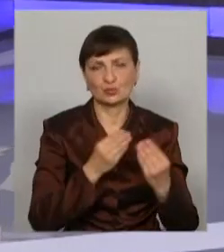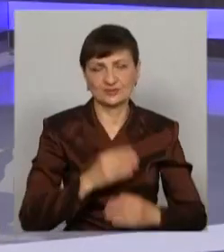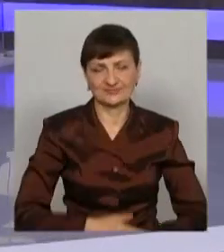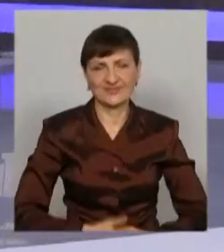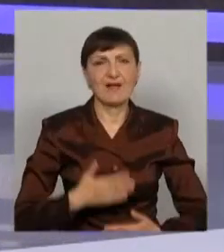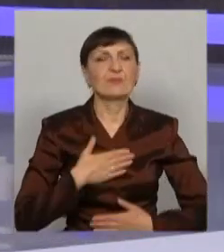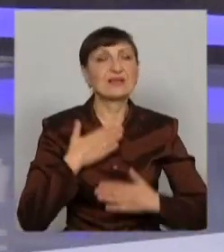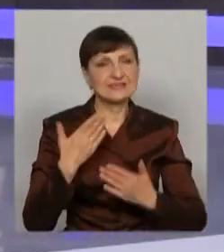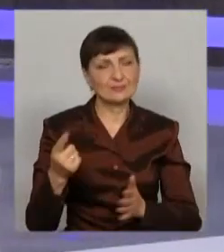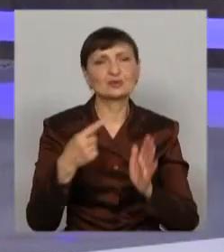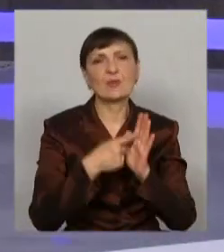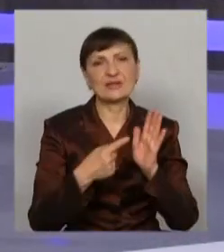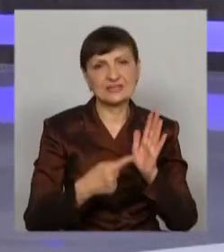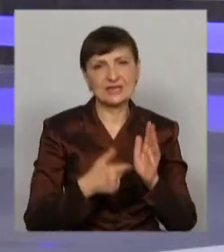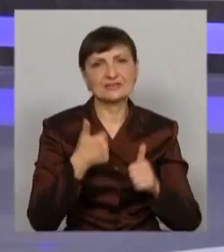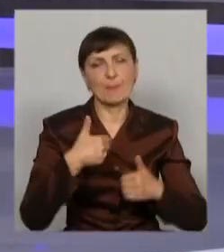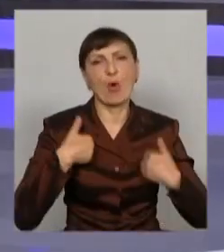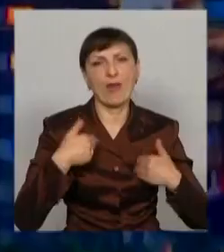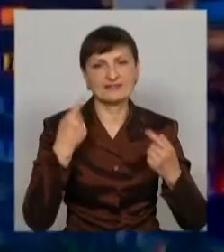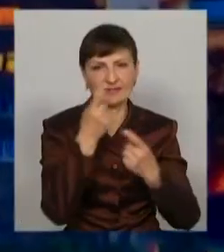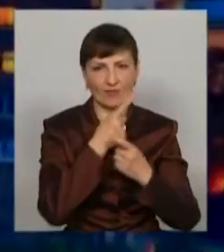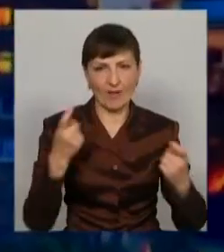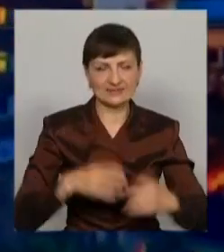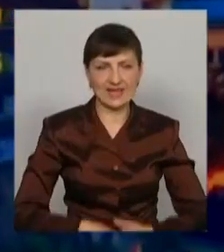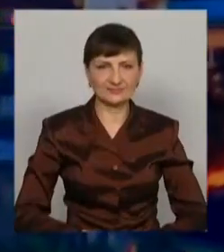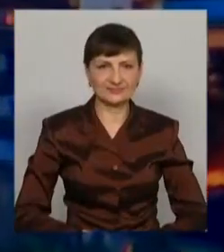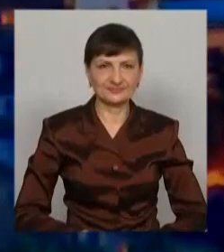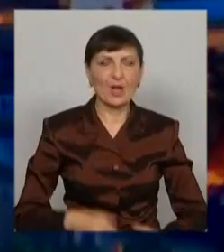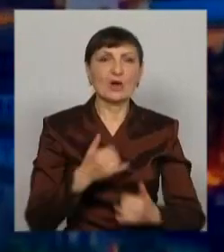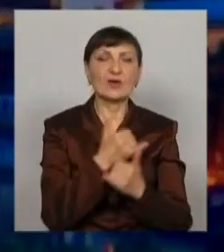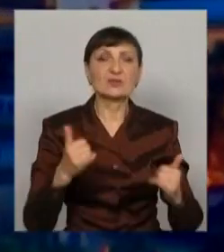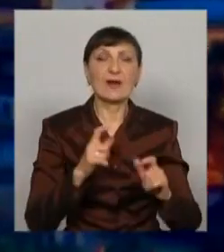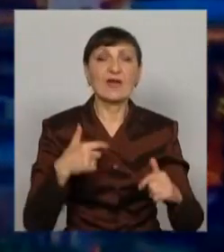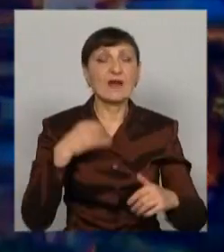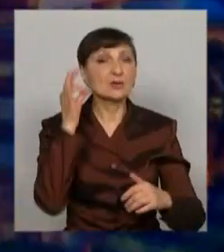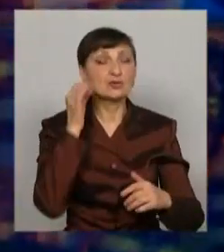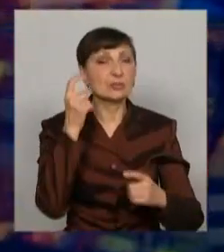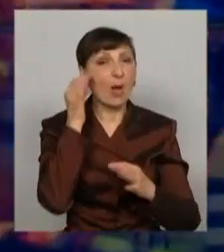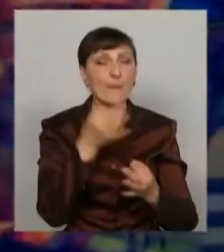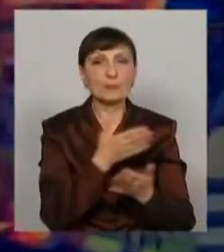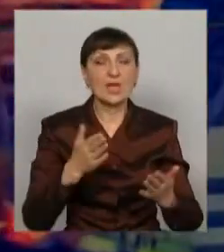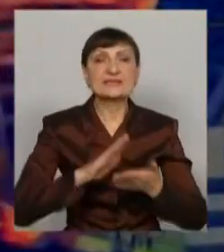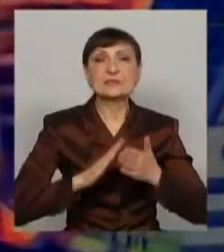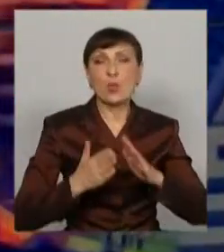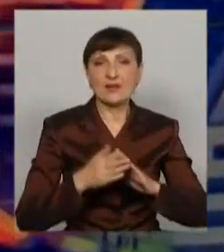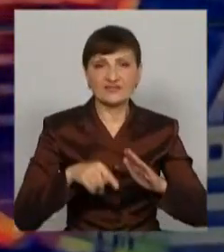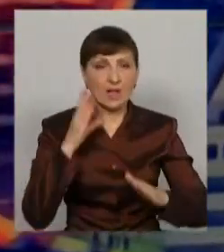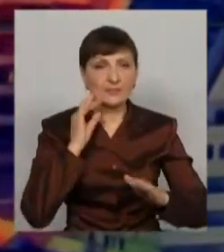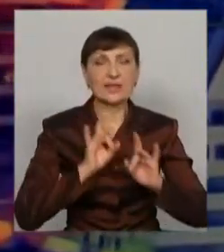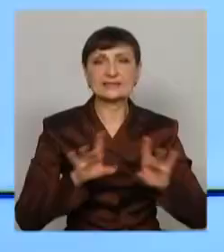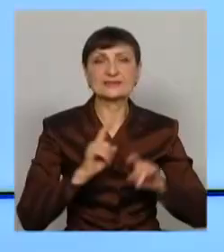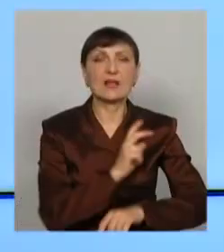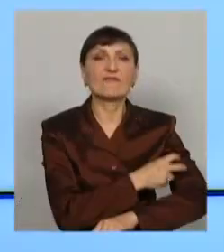за то, что поделились такой полезной информацией. Уважаемые телезрители, я бы хотела напомнить, что об эпидситуации в Алматы нам